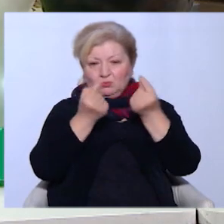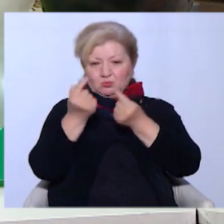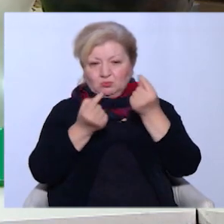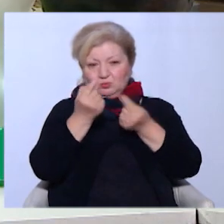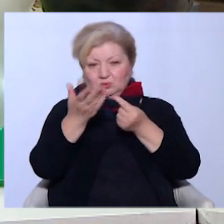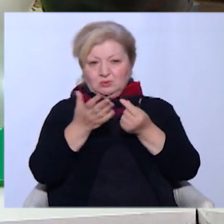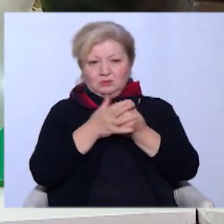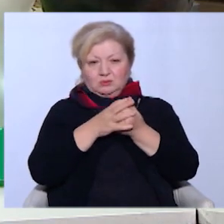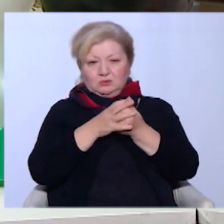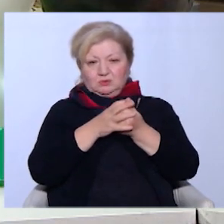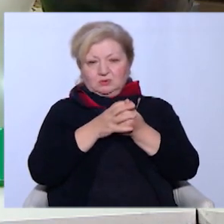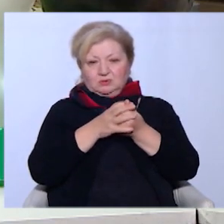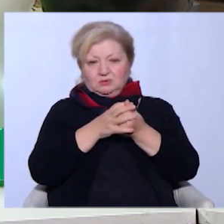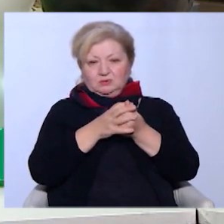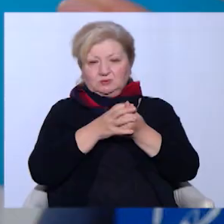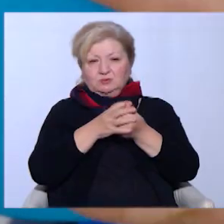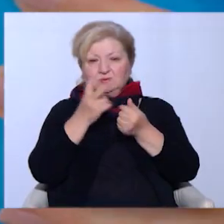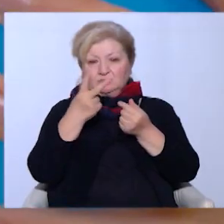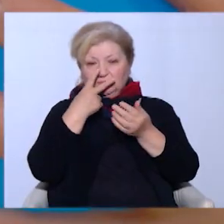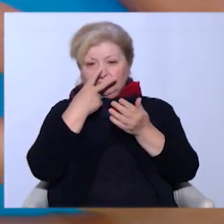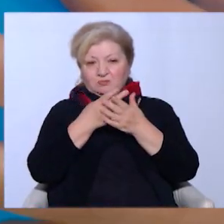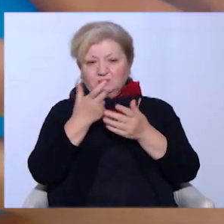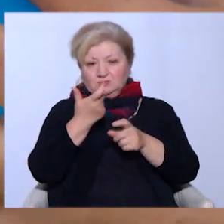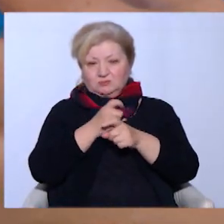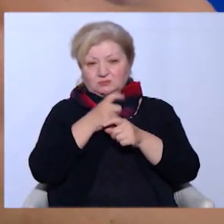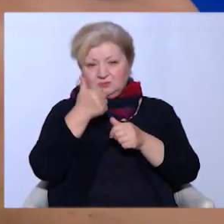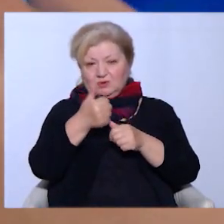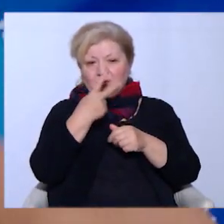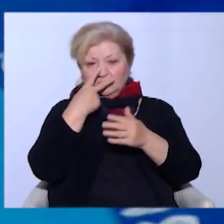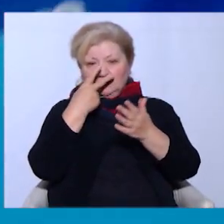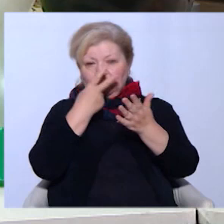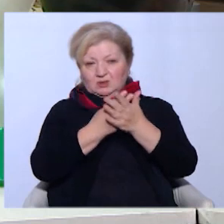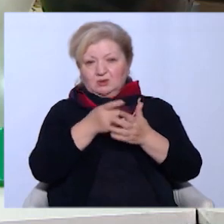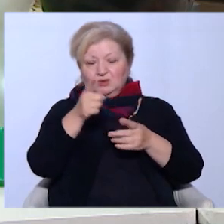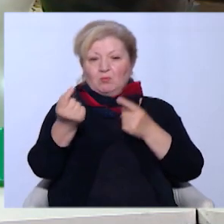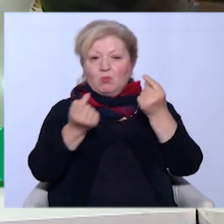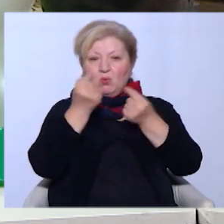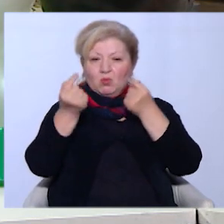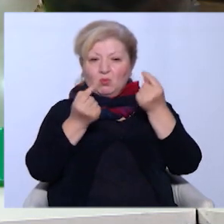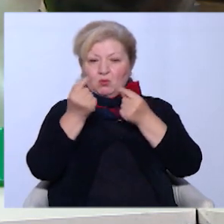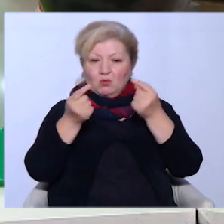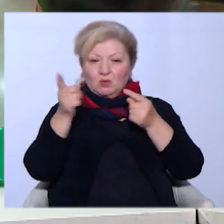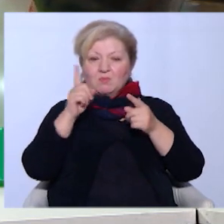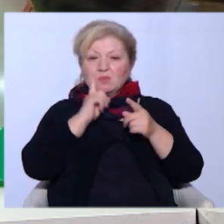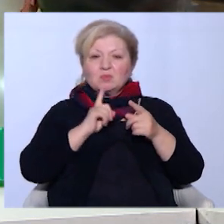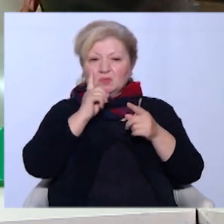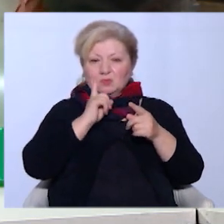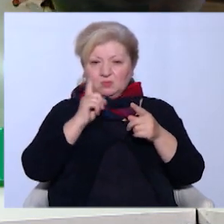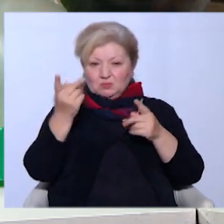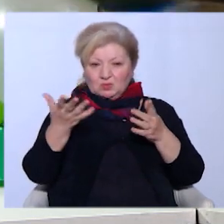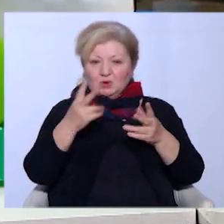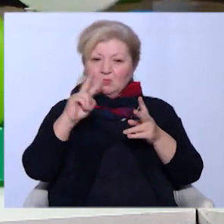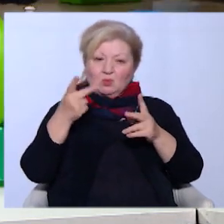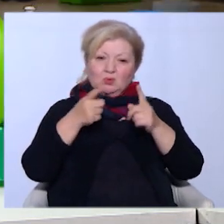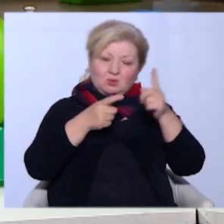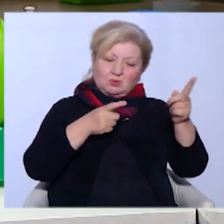დავაკვირდეთ აი ამ ფერადი ბუშტებით შექმნილ მოლეკულას და დავაკვირდეთ მაგალითად